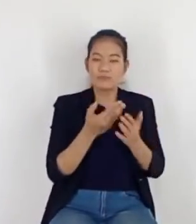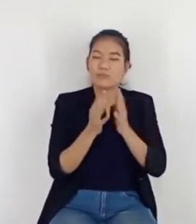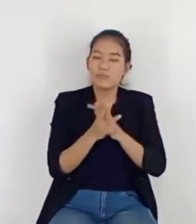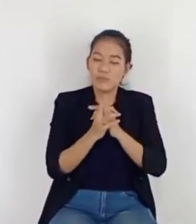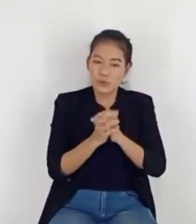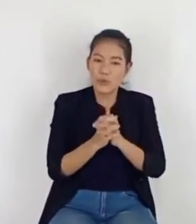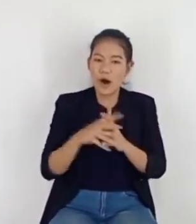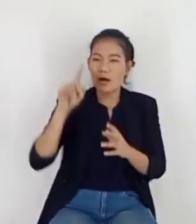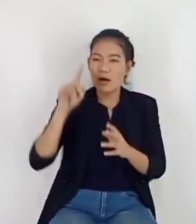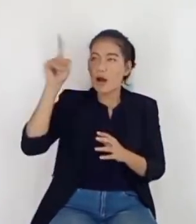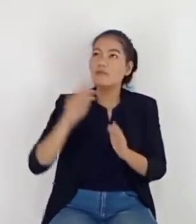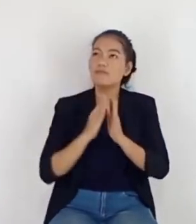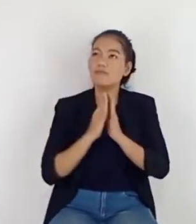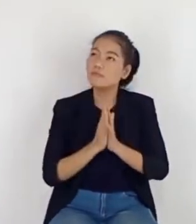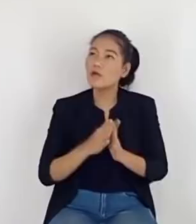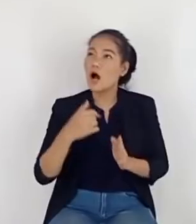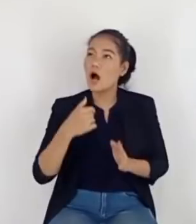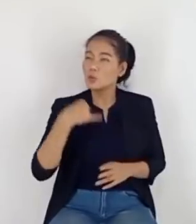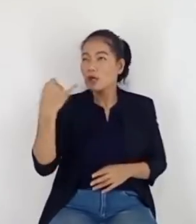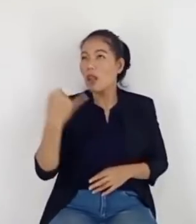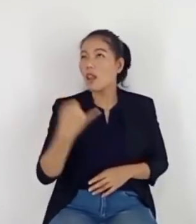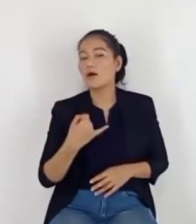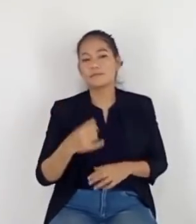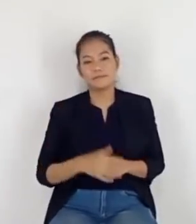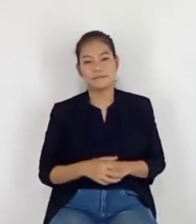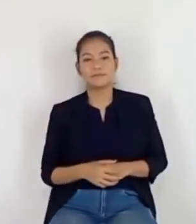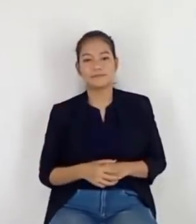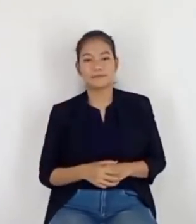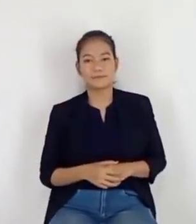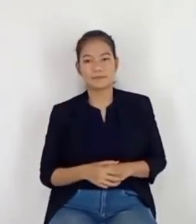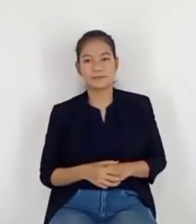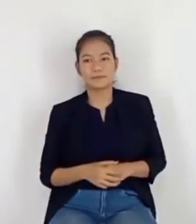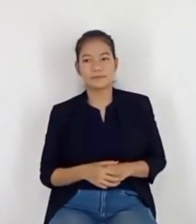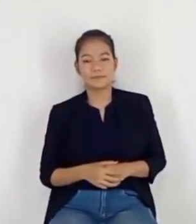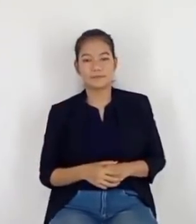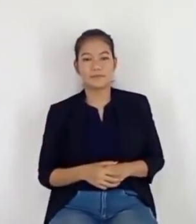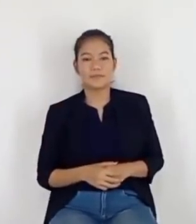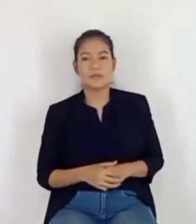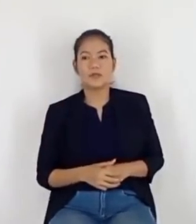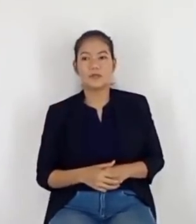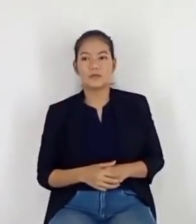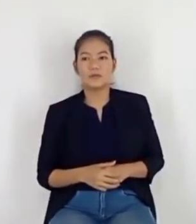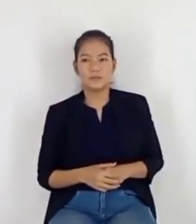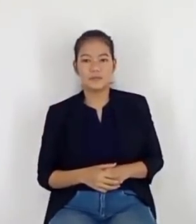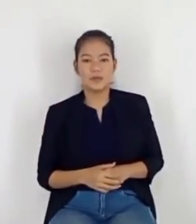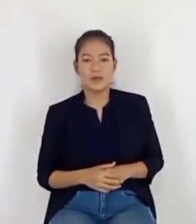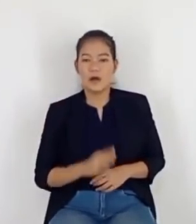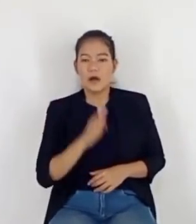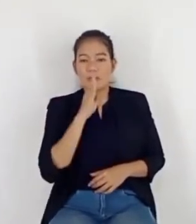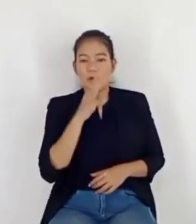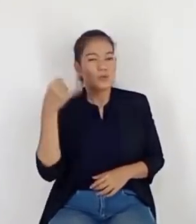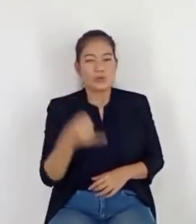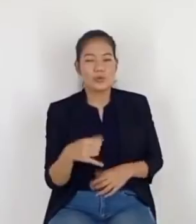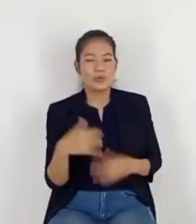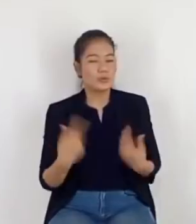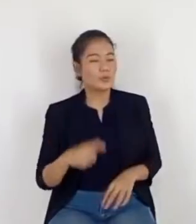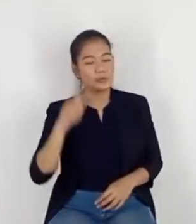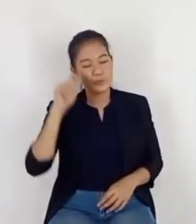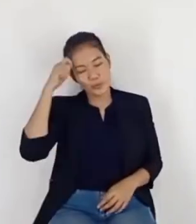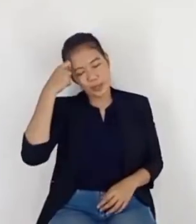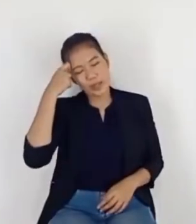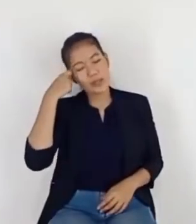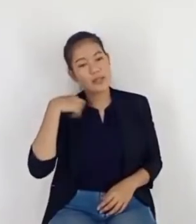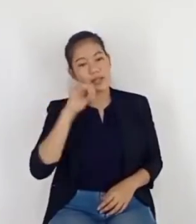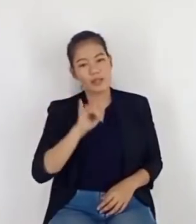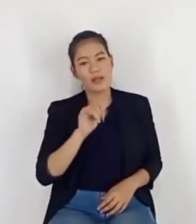Aku juga mengaku kepada Allah. Saudara, untuk mengaku ini memang susah. Sangat sulit